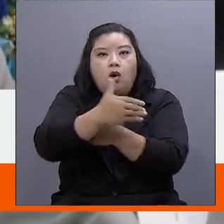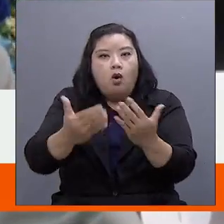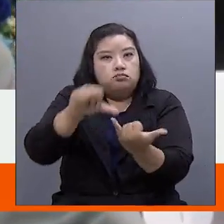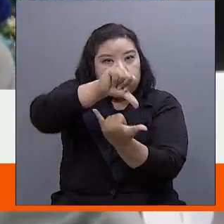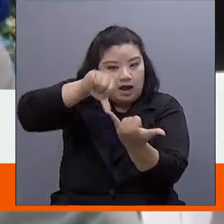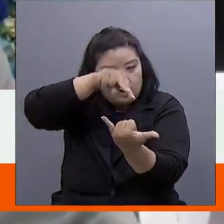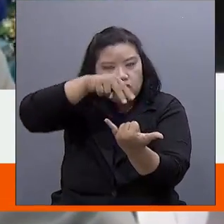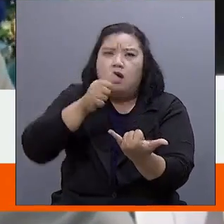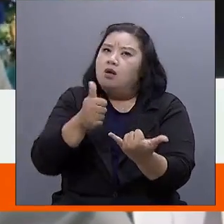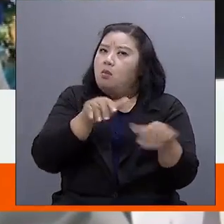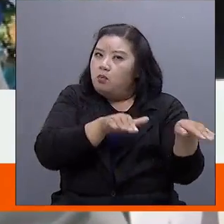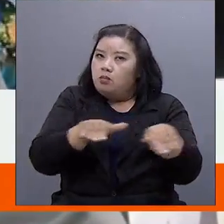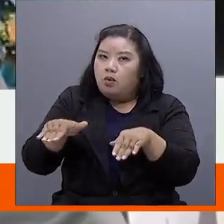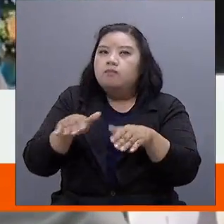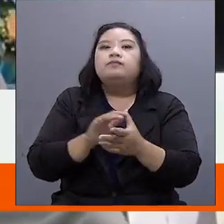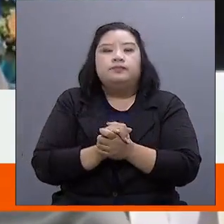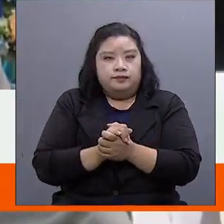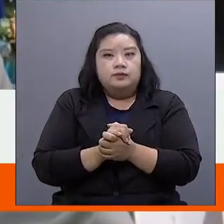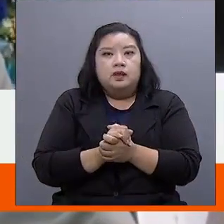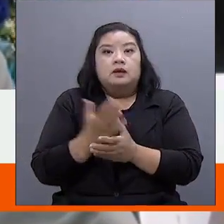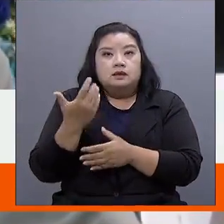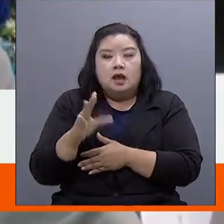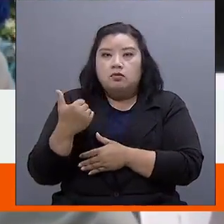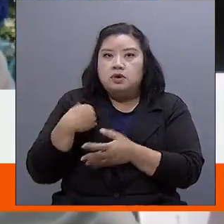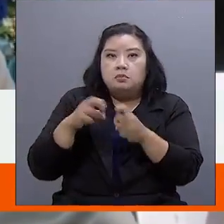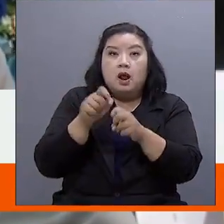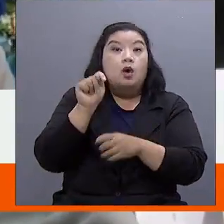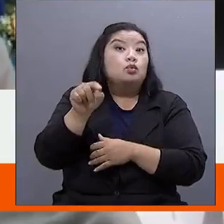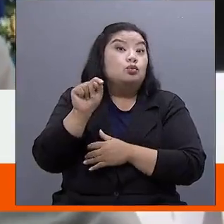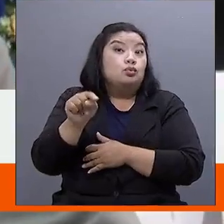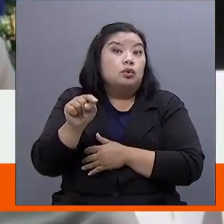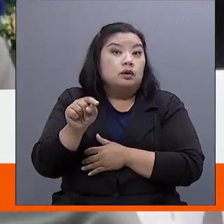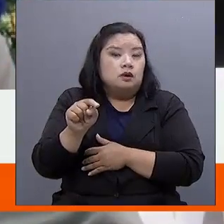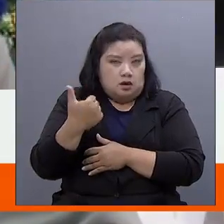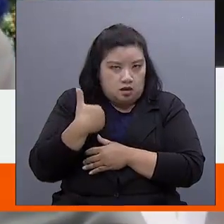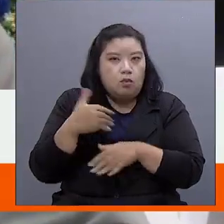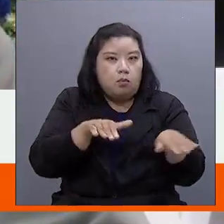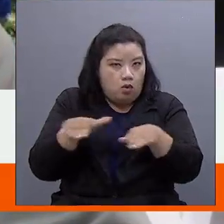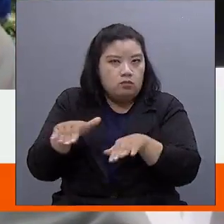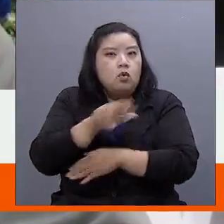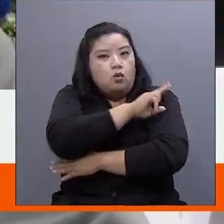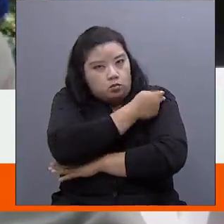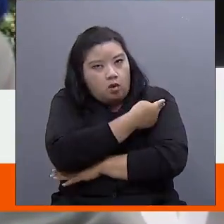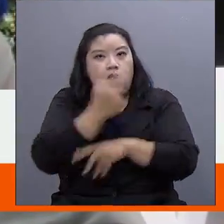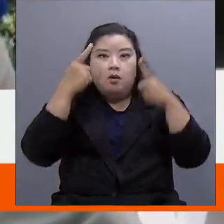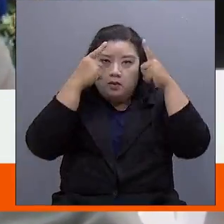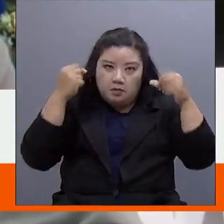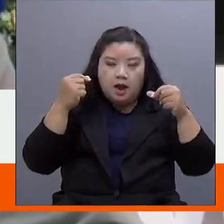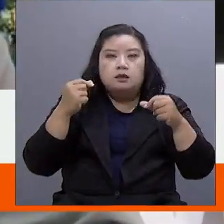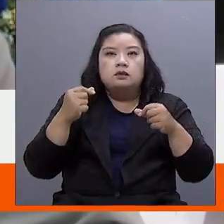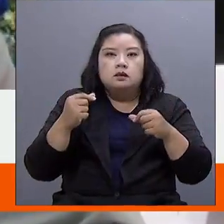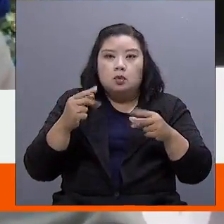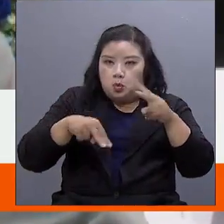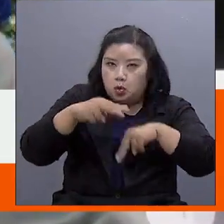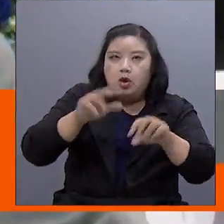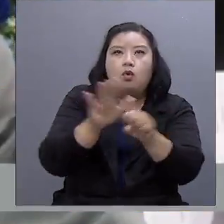ะแล้วก็ที่จะรองรับในส่วนของการภาวะฉุกเฉินต่างๆนะครับรวมทั้งเรามีทีมฉุกเฉินที่จะไปดูแลที่หน้างานนะครับที่